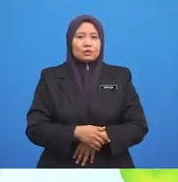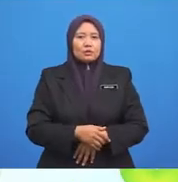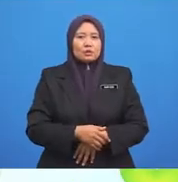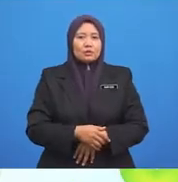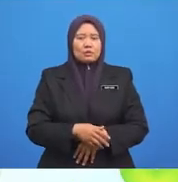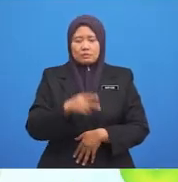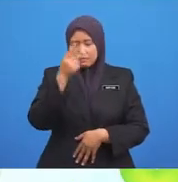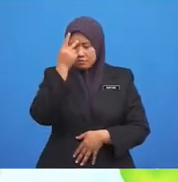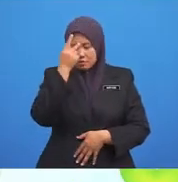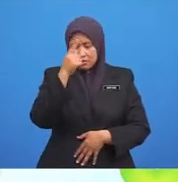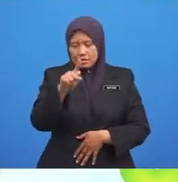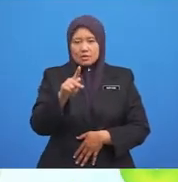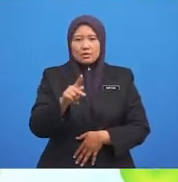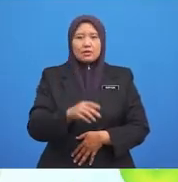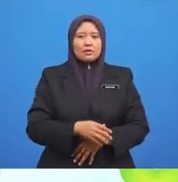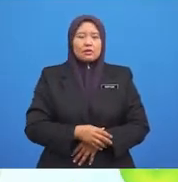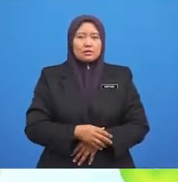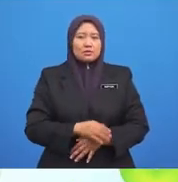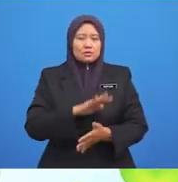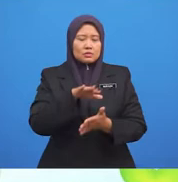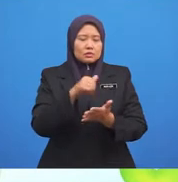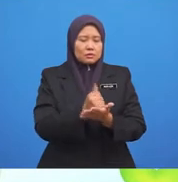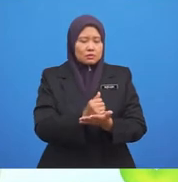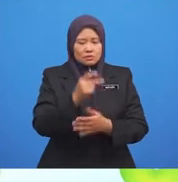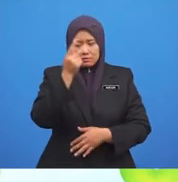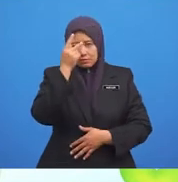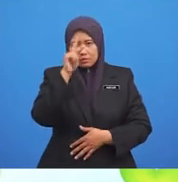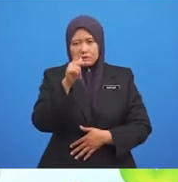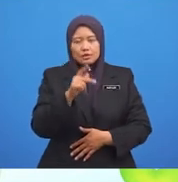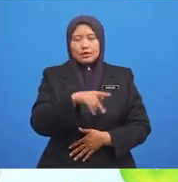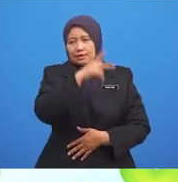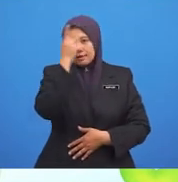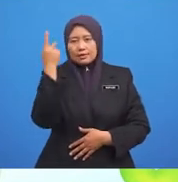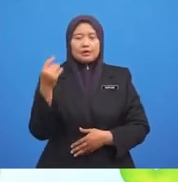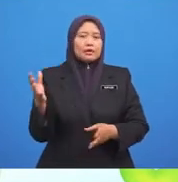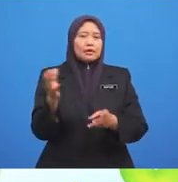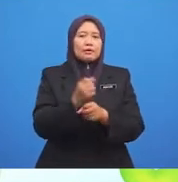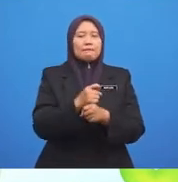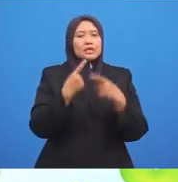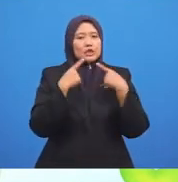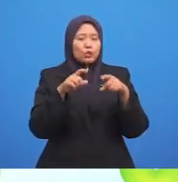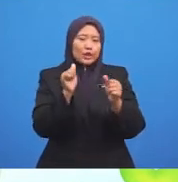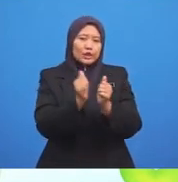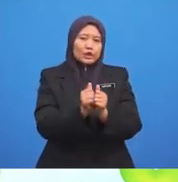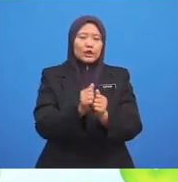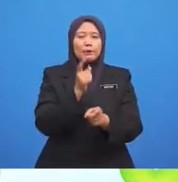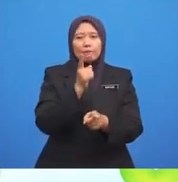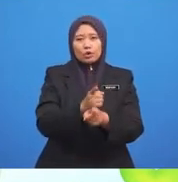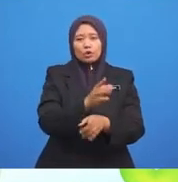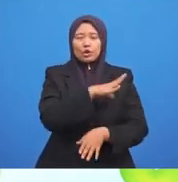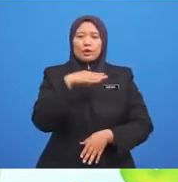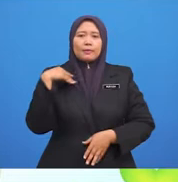Pandai. Memang semua pandai sebab dapat menjawab dengan betul dan